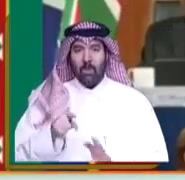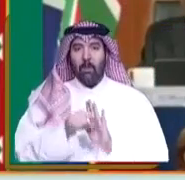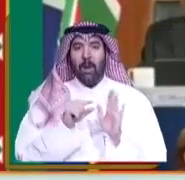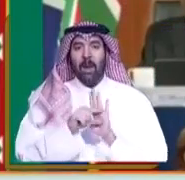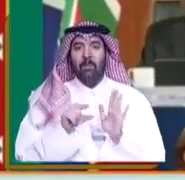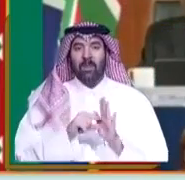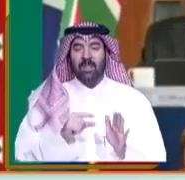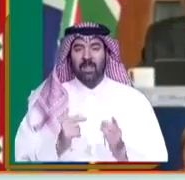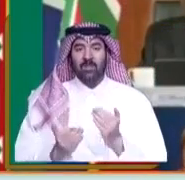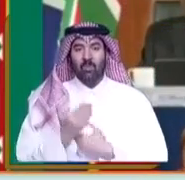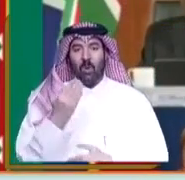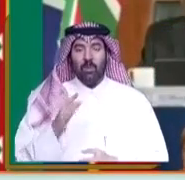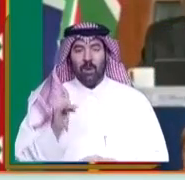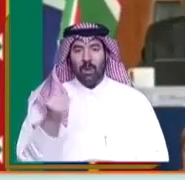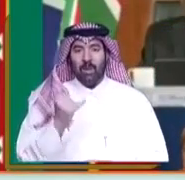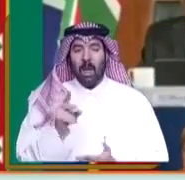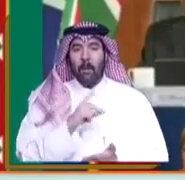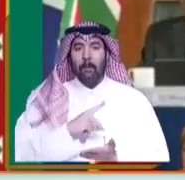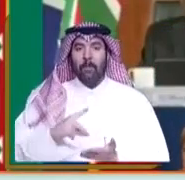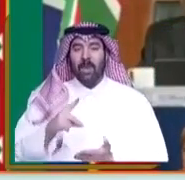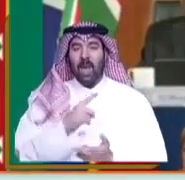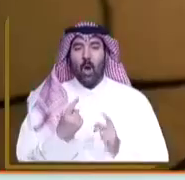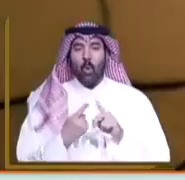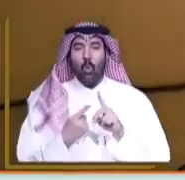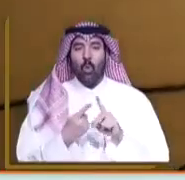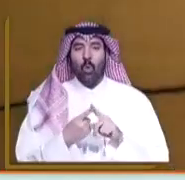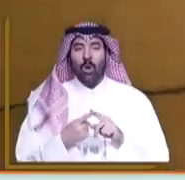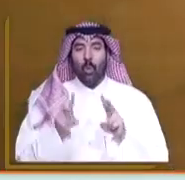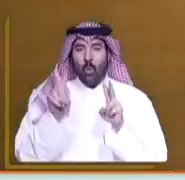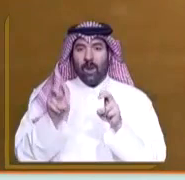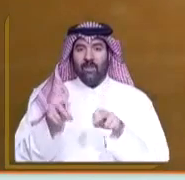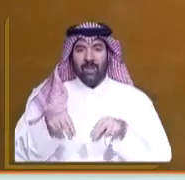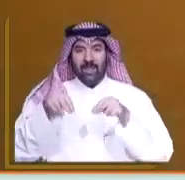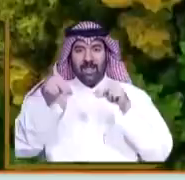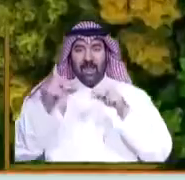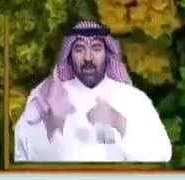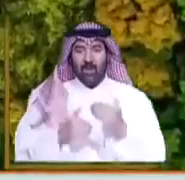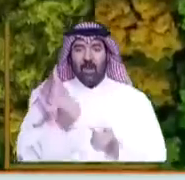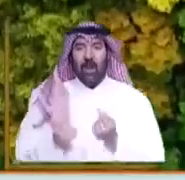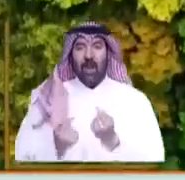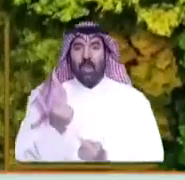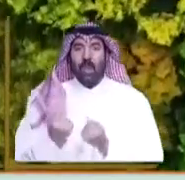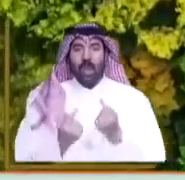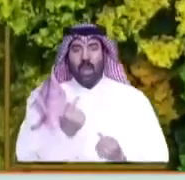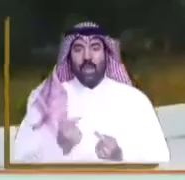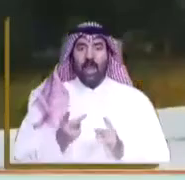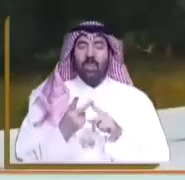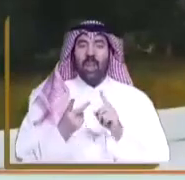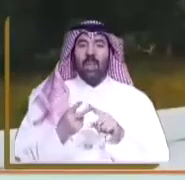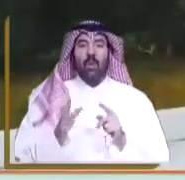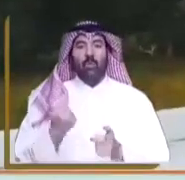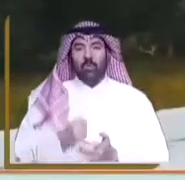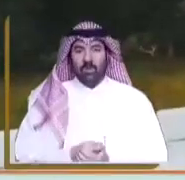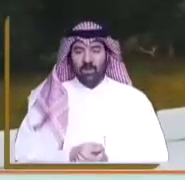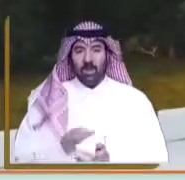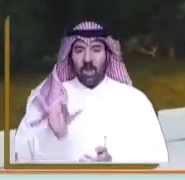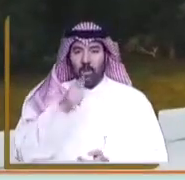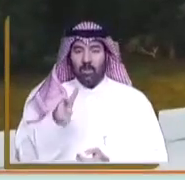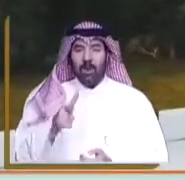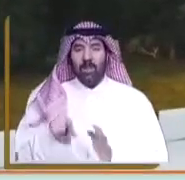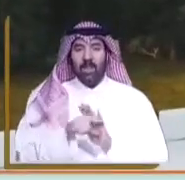مبادرتين نوعيتين للبيئة، الأولى لمكافحة التصحر وزيادة المسطحات الخضراء، والثانية لتبني